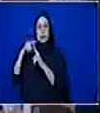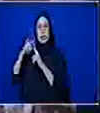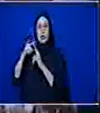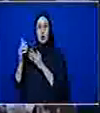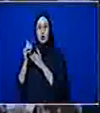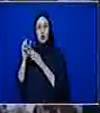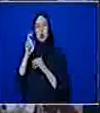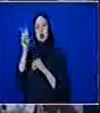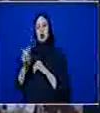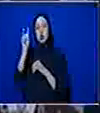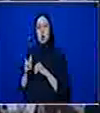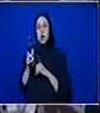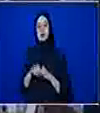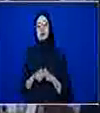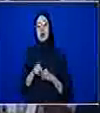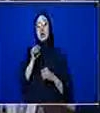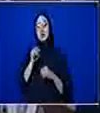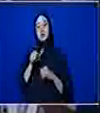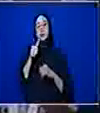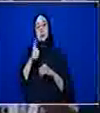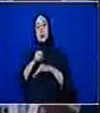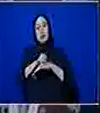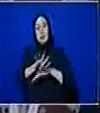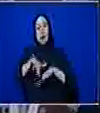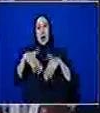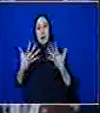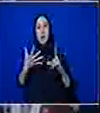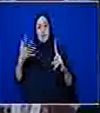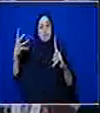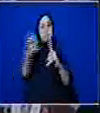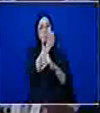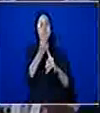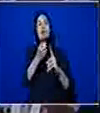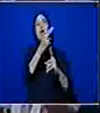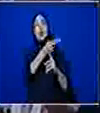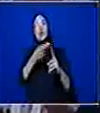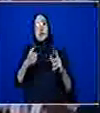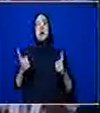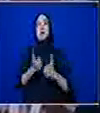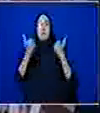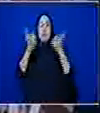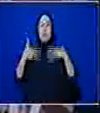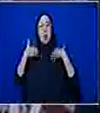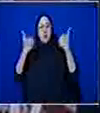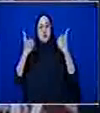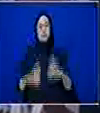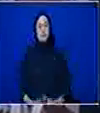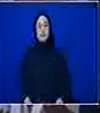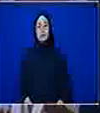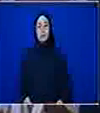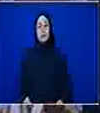ini dapat menjadi modal untuk mewujudkan kemakmuran bangsa dan kesejahteraan masyarakat.